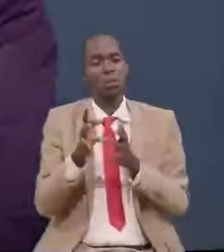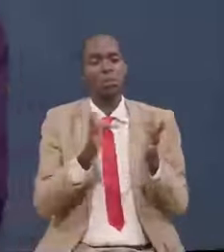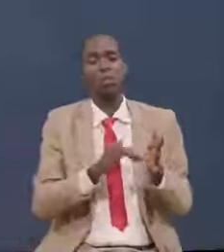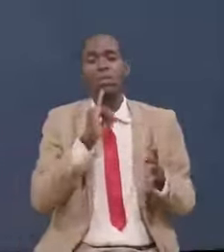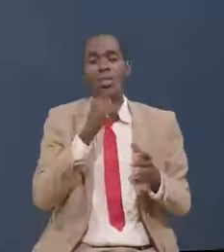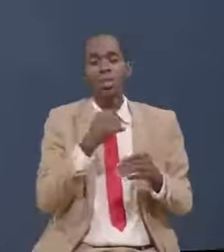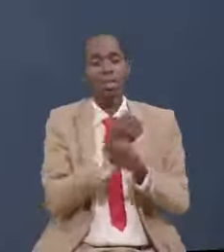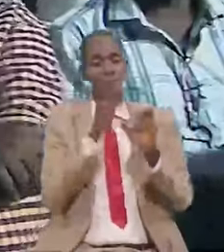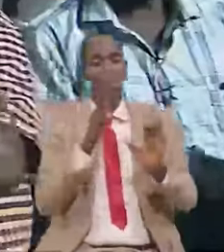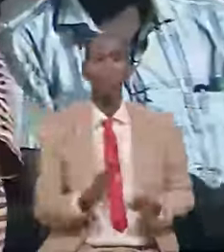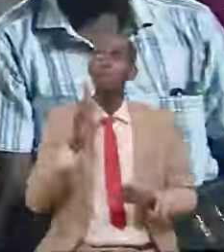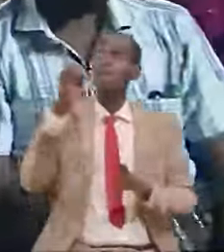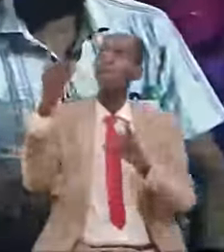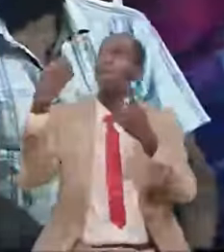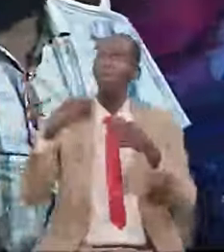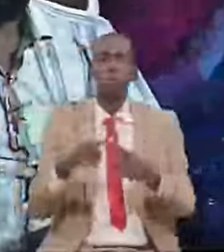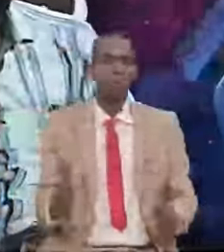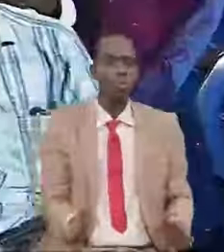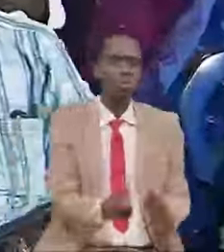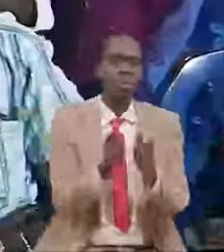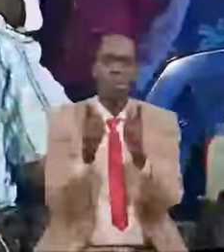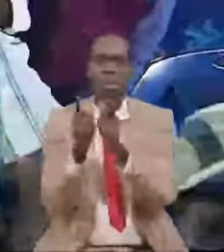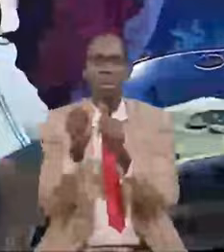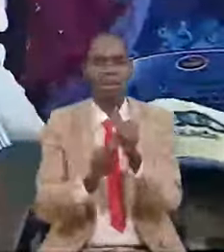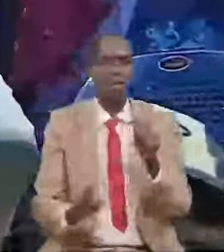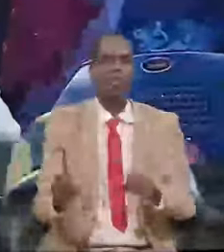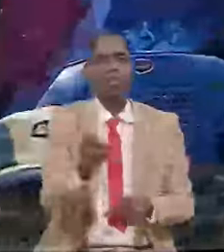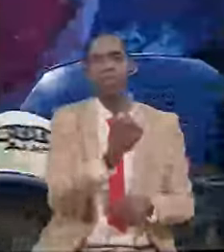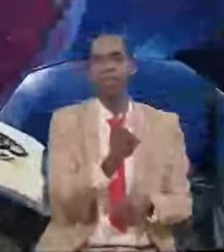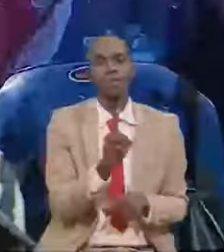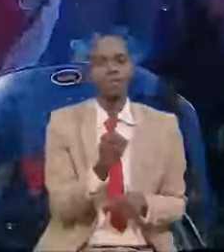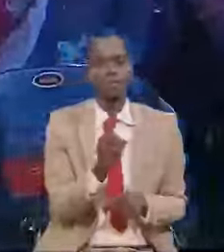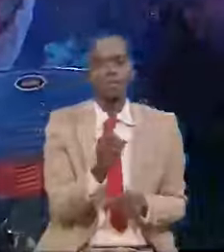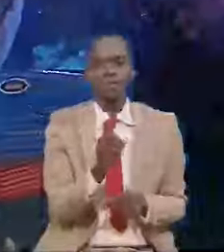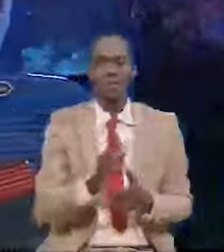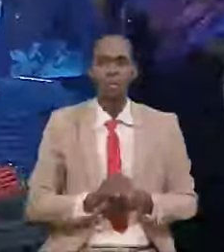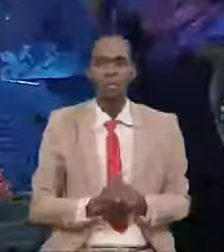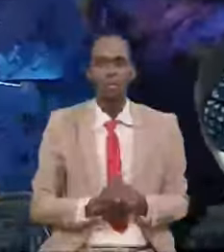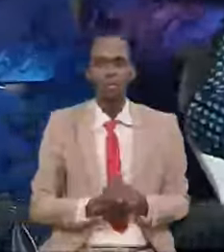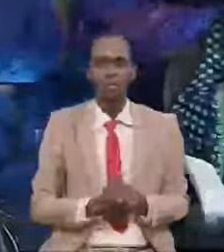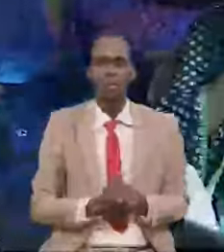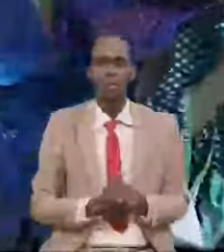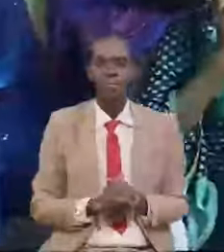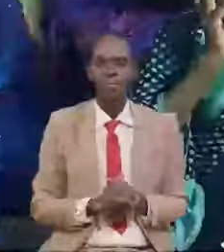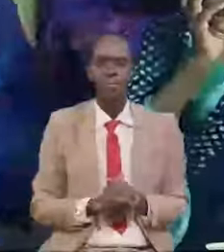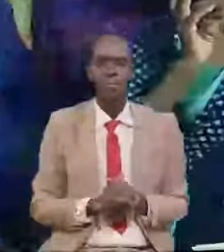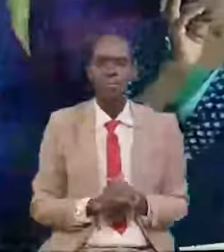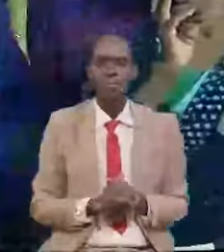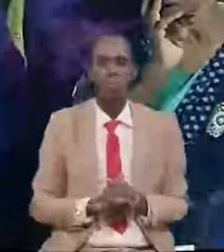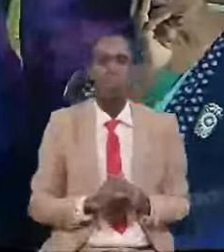Même celui qui entendait parler de Jésus, mais qui n'avait pas reçu la révélation avant, il vient vers tout le monde, faisant du